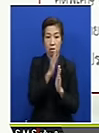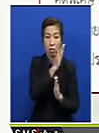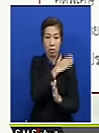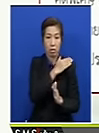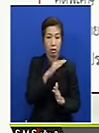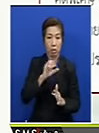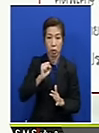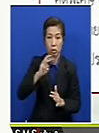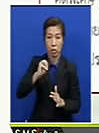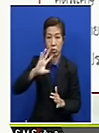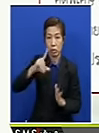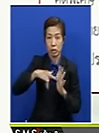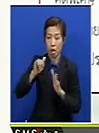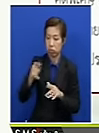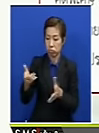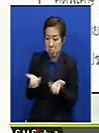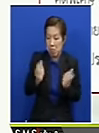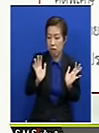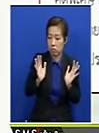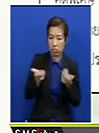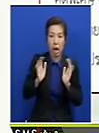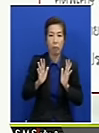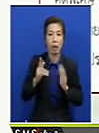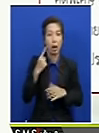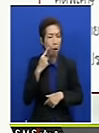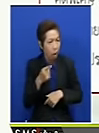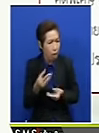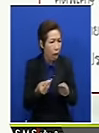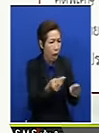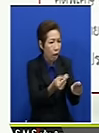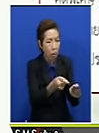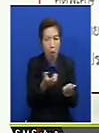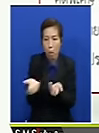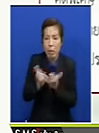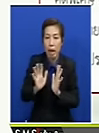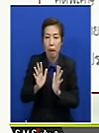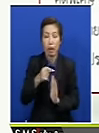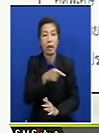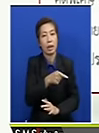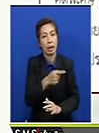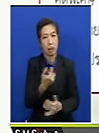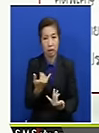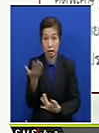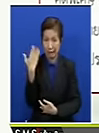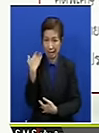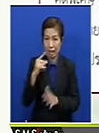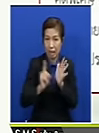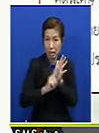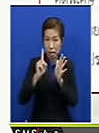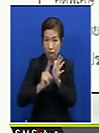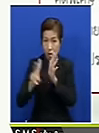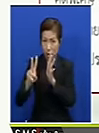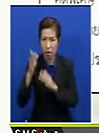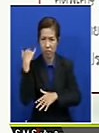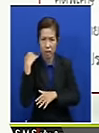าไม่มีใครยอมรับหมายเรียกผู้ต้องหาฉบับที่3นี ้ ถ้าไปไล่เรียงกันดูก่อนหน้านั้น2ครั้งพระ